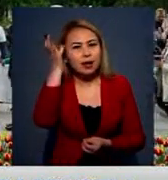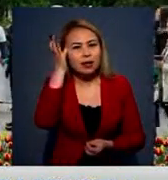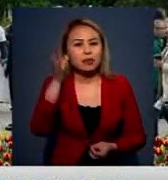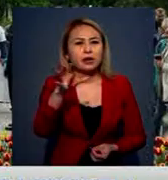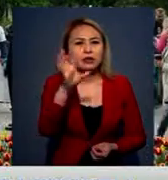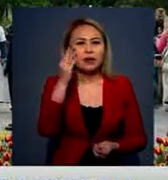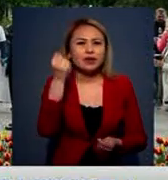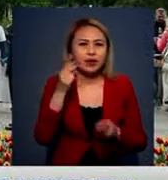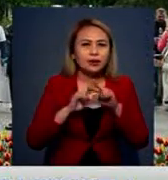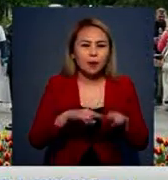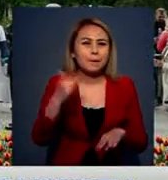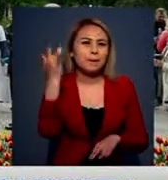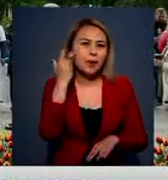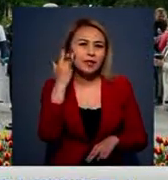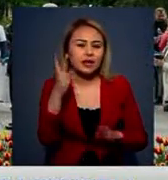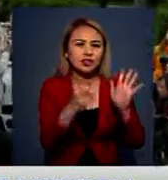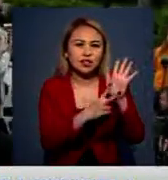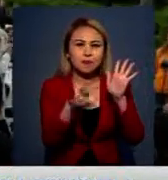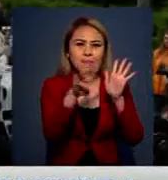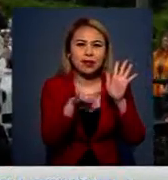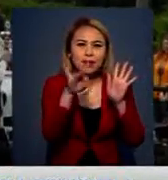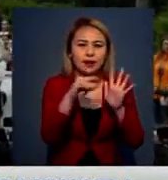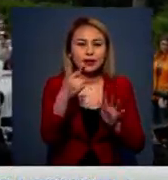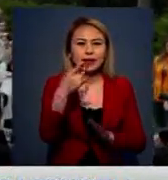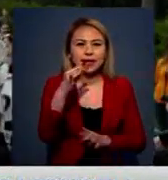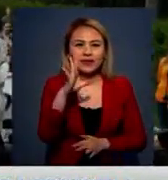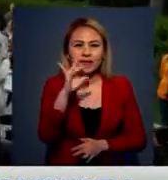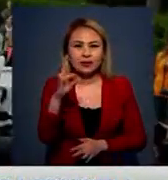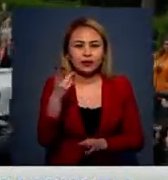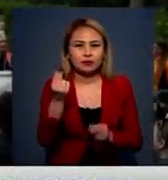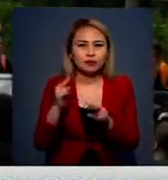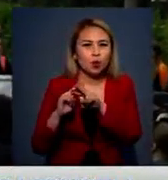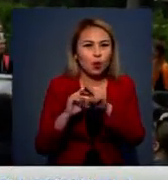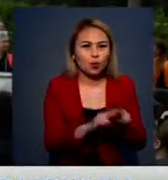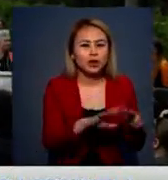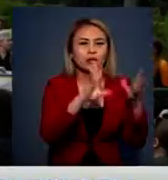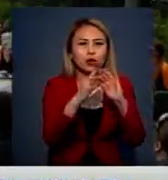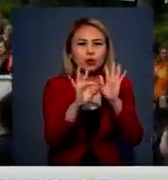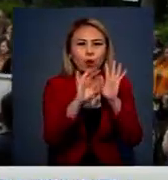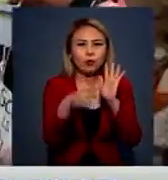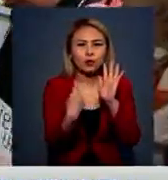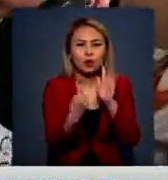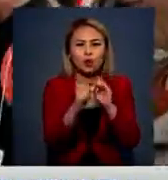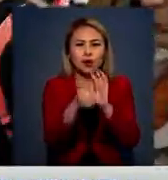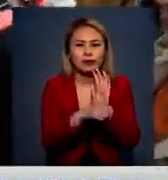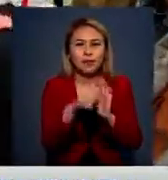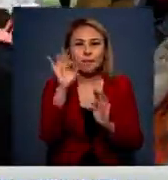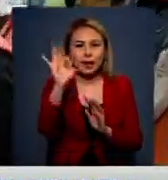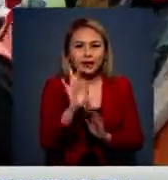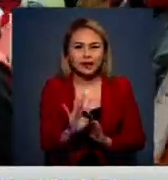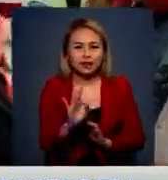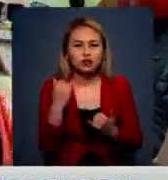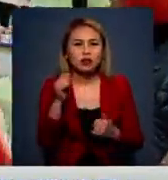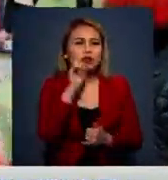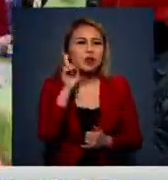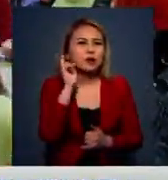қаржыландыруға жыл сайын қазынадан 7 миллиард гривен бөлінеді. Бұл ішкі жалпы өнімнің 0,16% ғана құрайды.